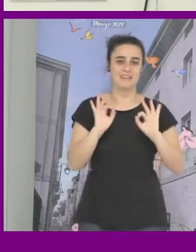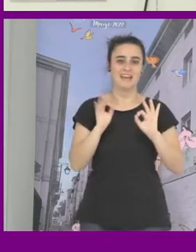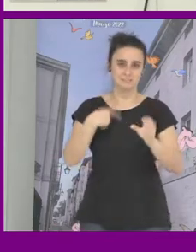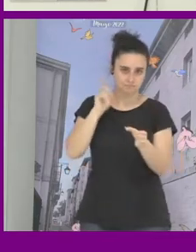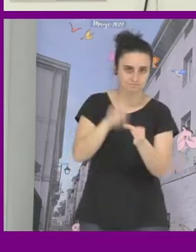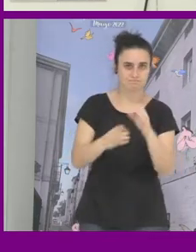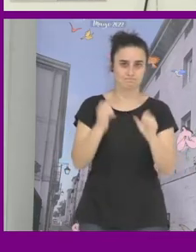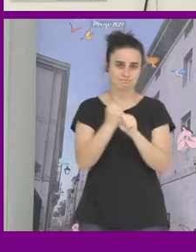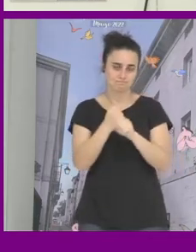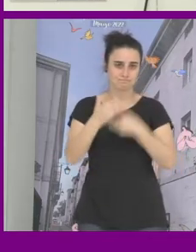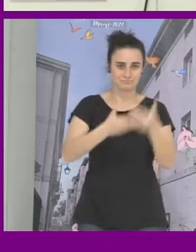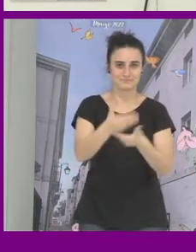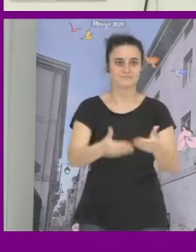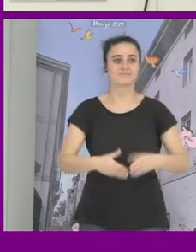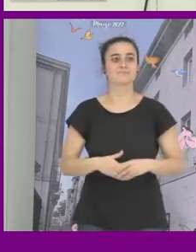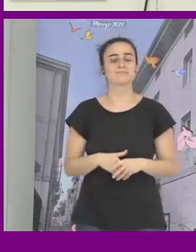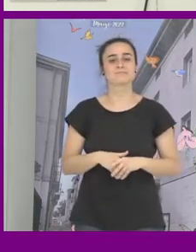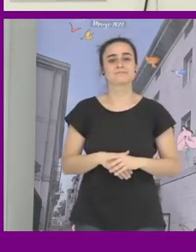gabiz.